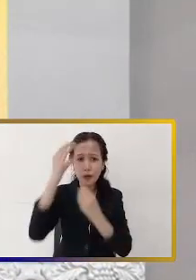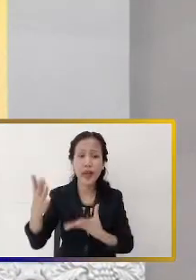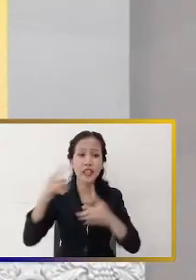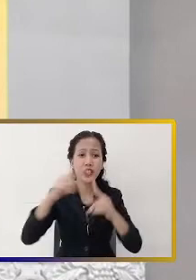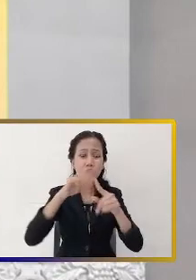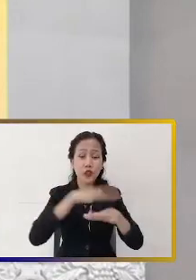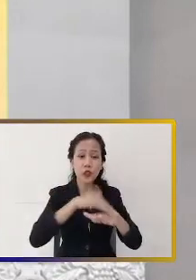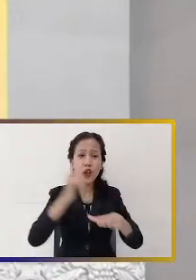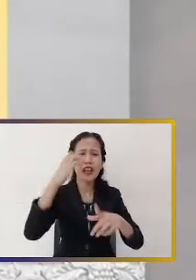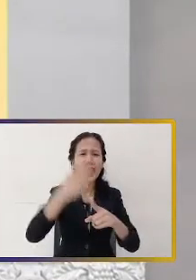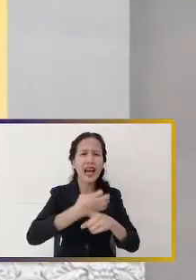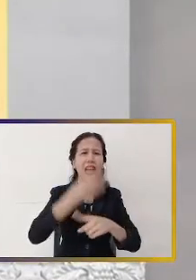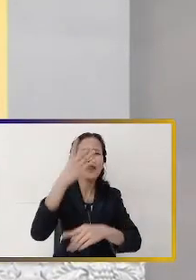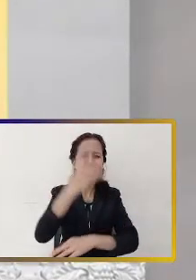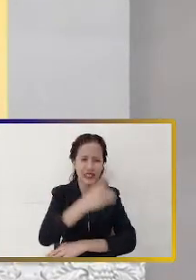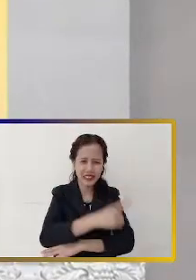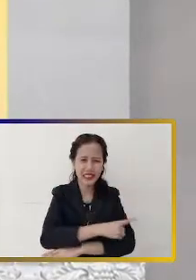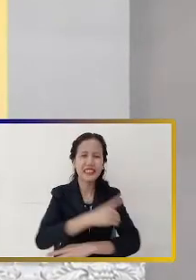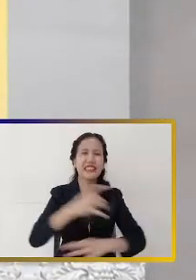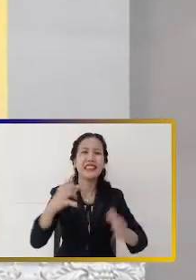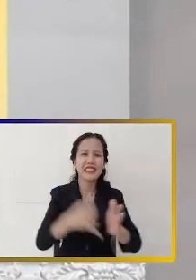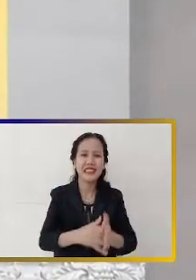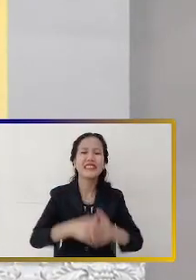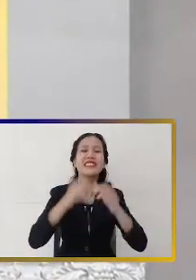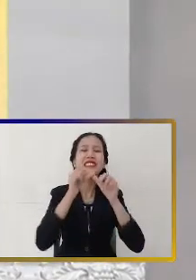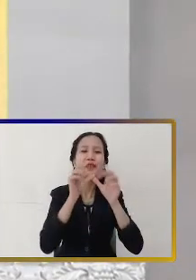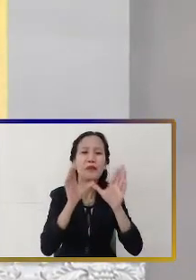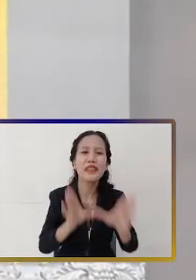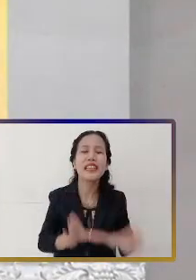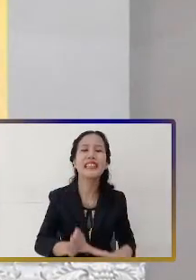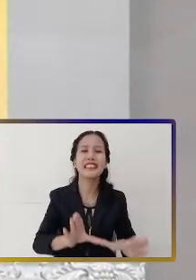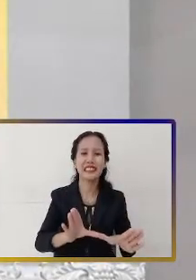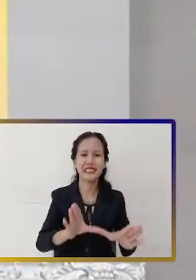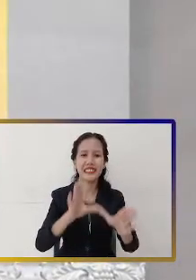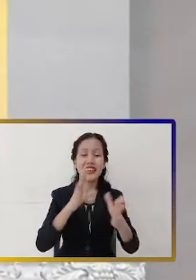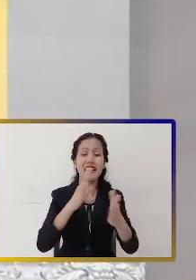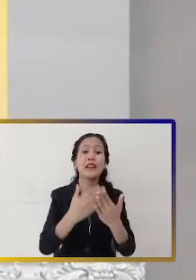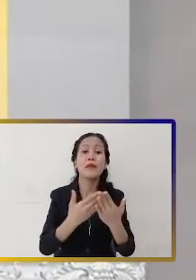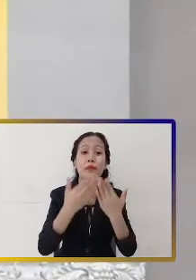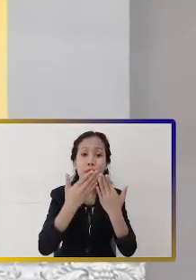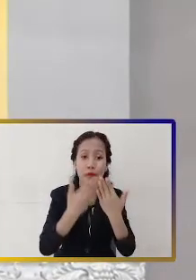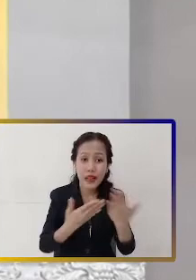every day a blessing, freebies in my life.